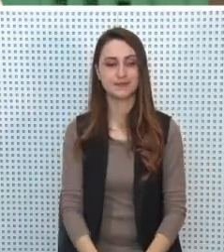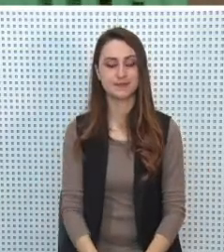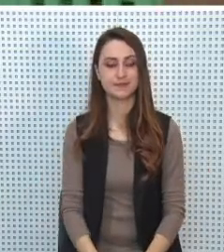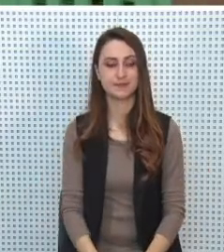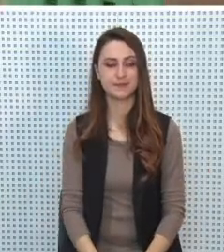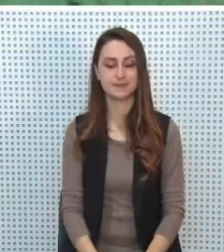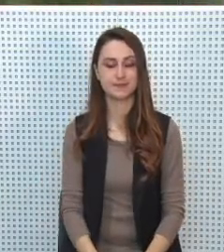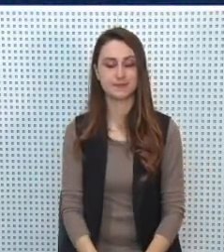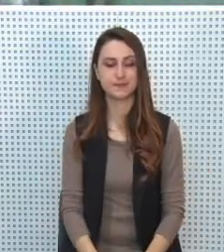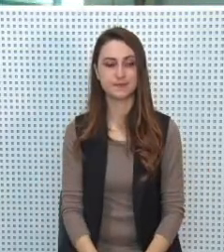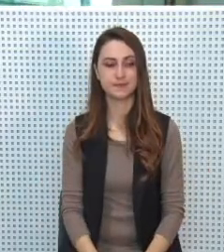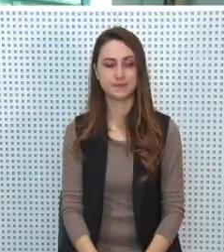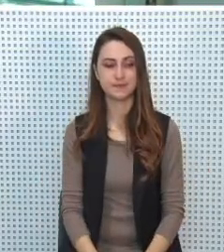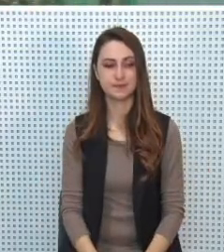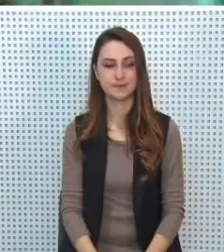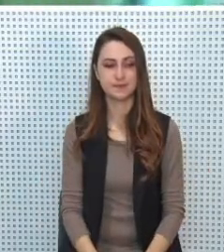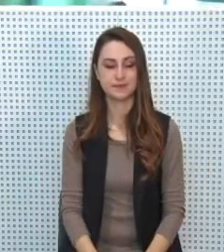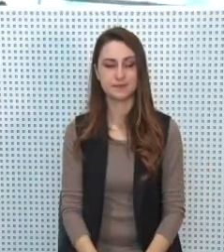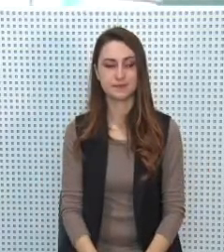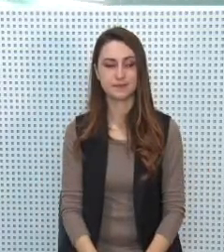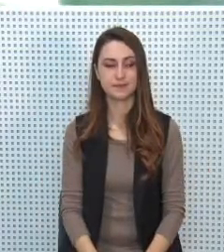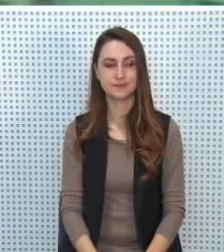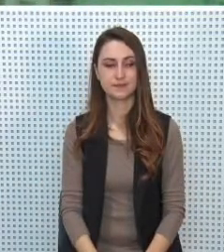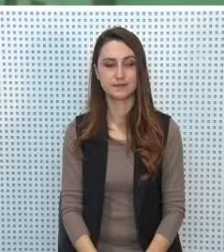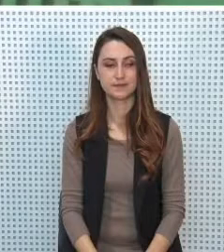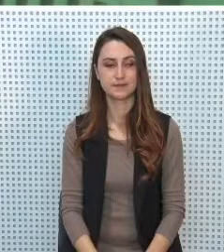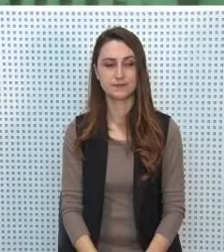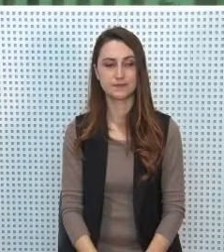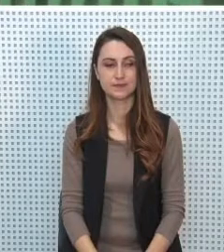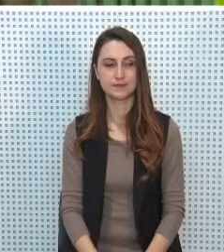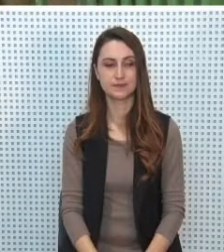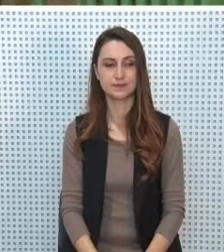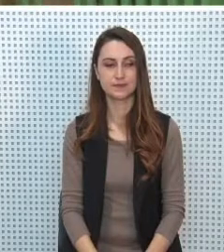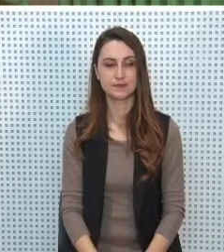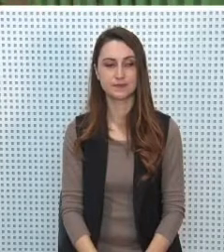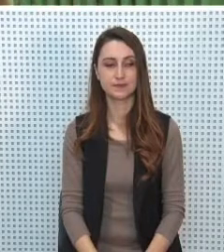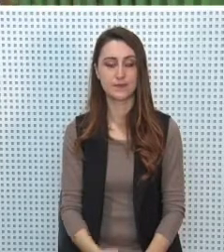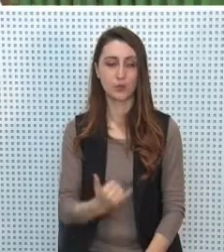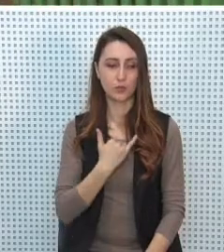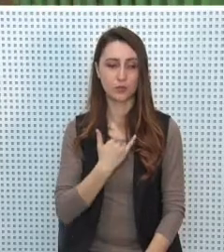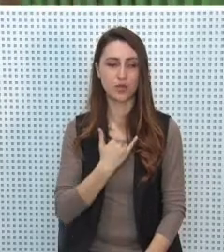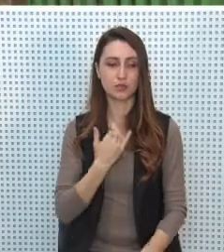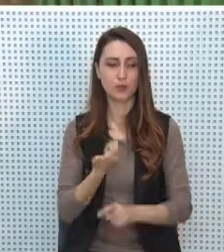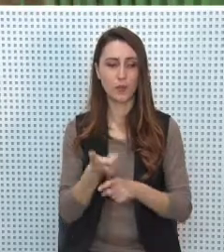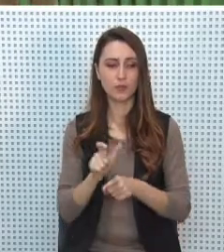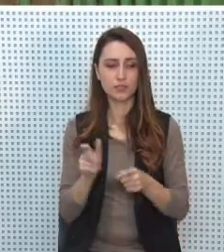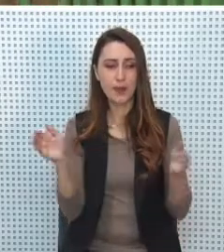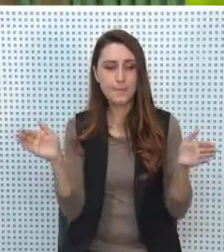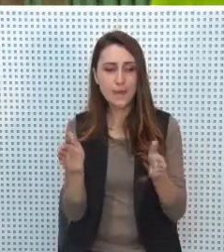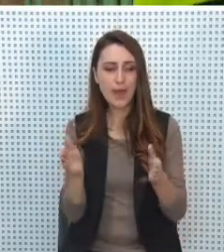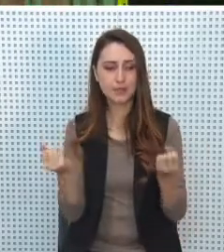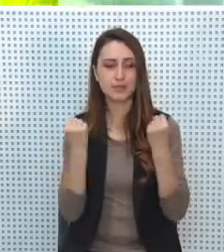Данил, лови! Да, у нас очень маленький спортзал, как видите,